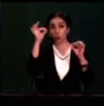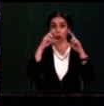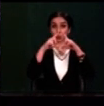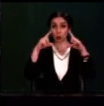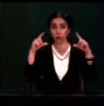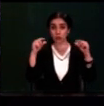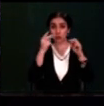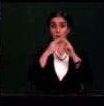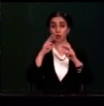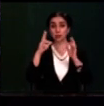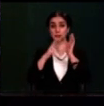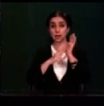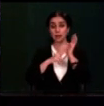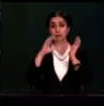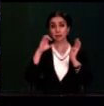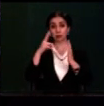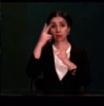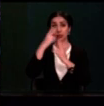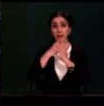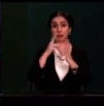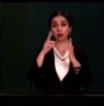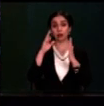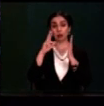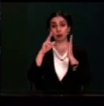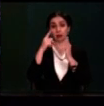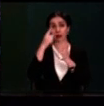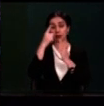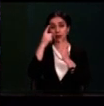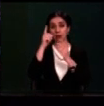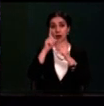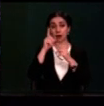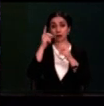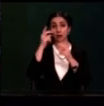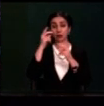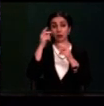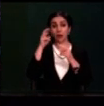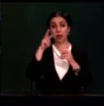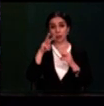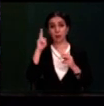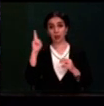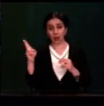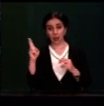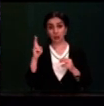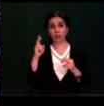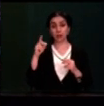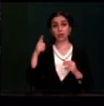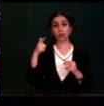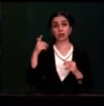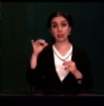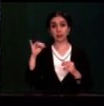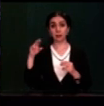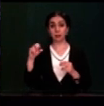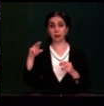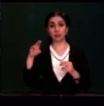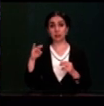8 cm, ya'ni tomonining yarmiga teng. Pifagor teoremasiga ko'ra MK gipotenuzaning